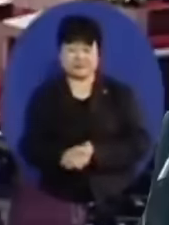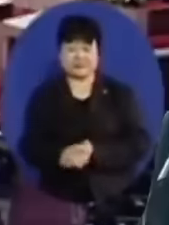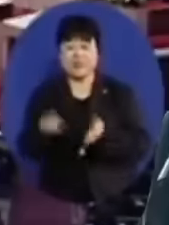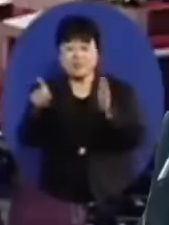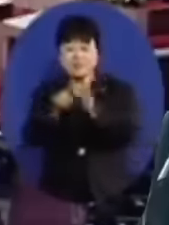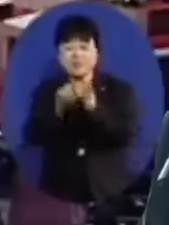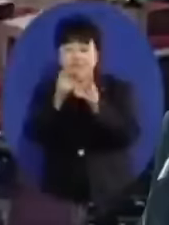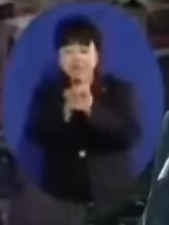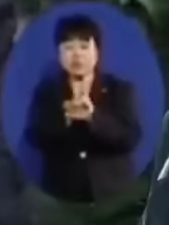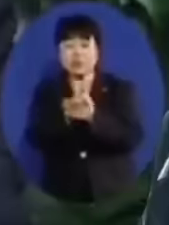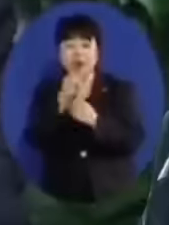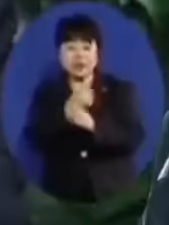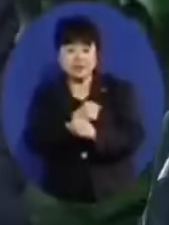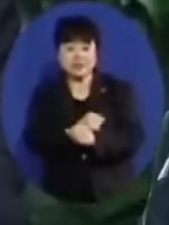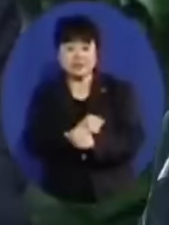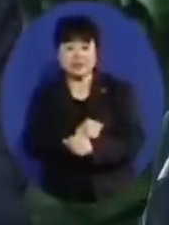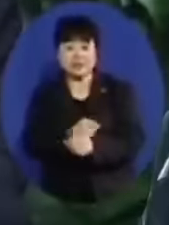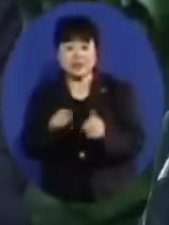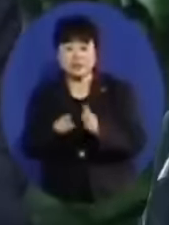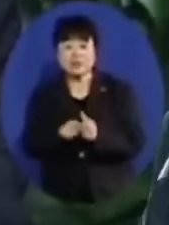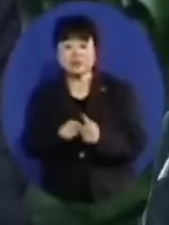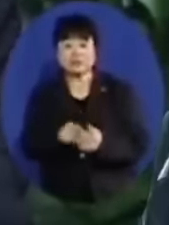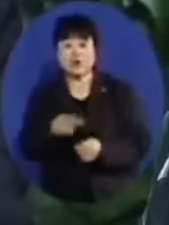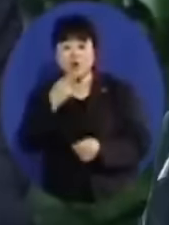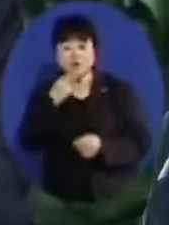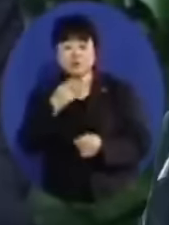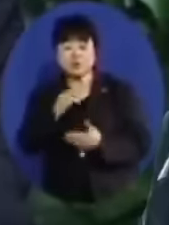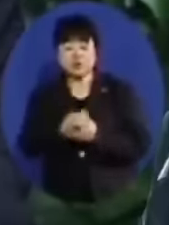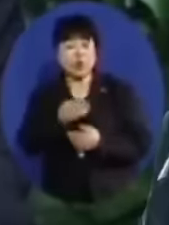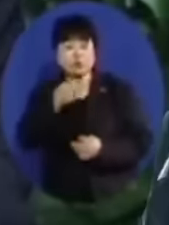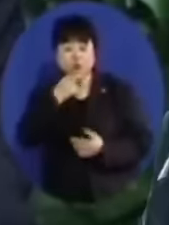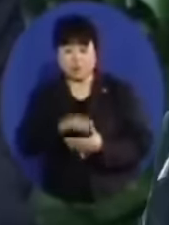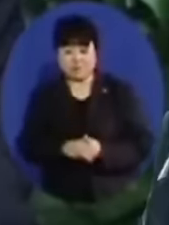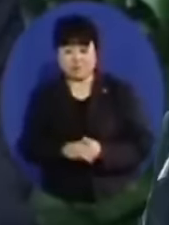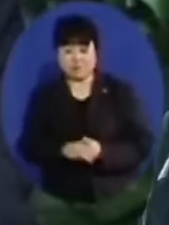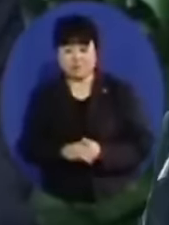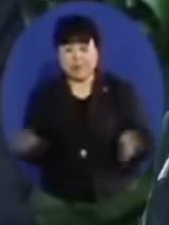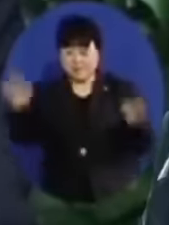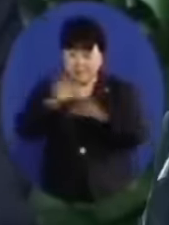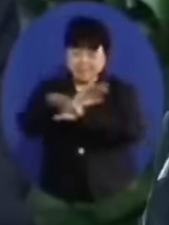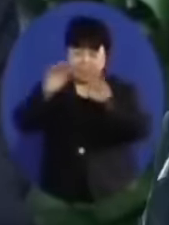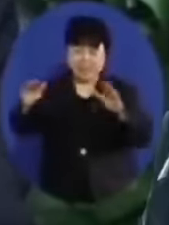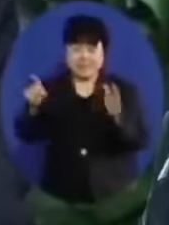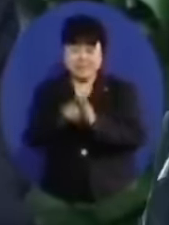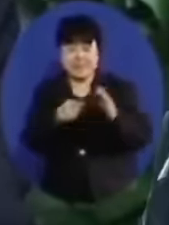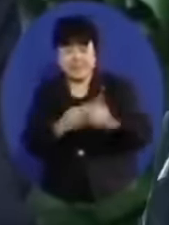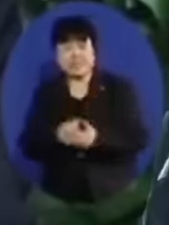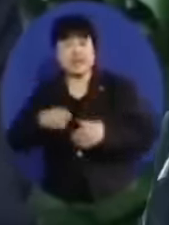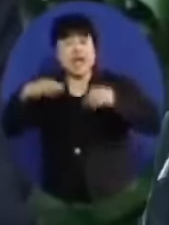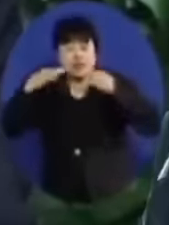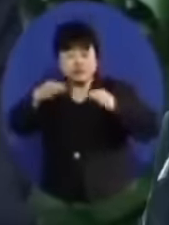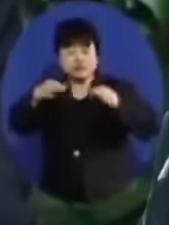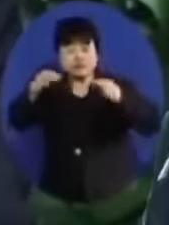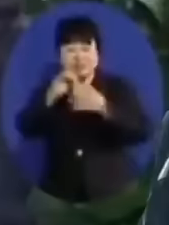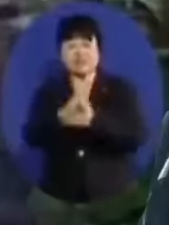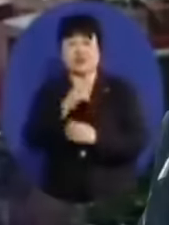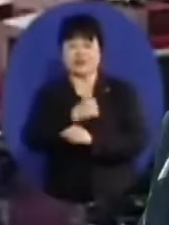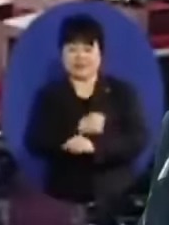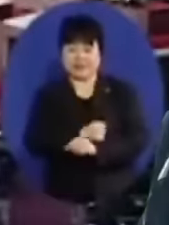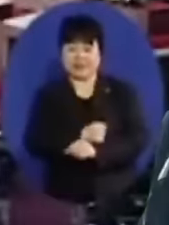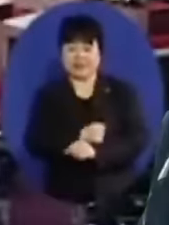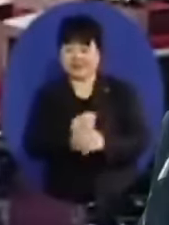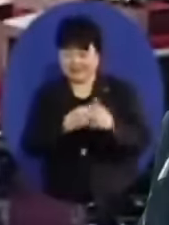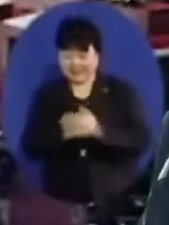믿음의 기도를 한 것은 믿지 않았으면 와서 기도는 안 할 것입니다. 믿었기 때문에 밤낮 와서 부르짖고 기도했습니다.